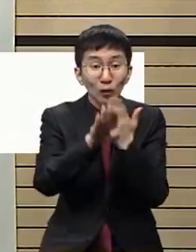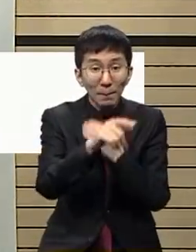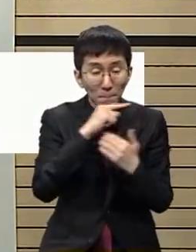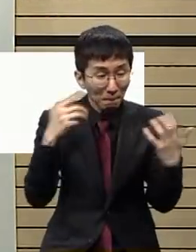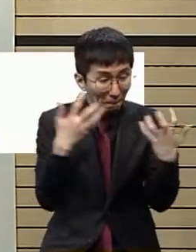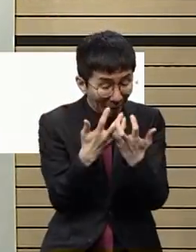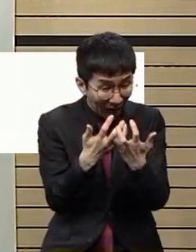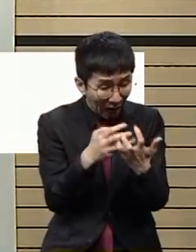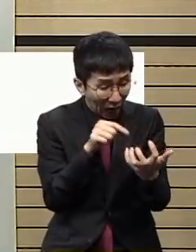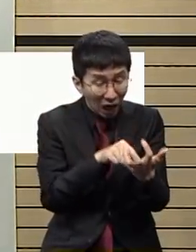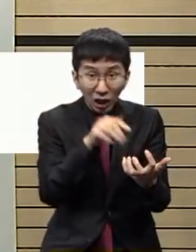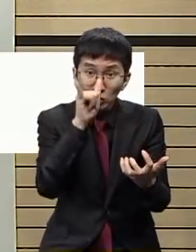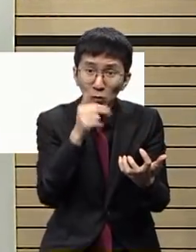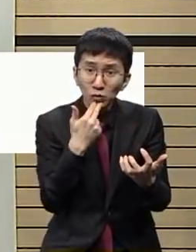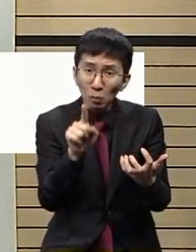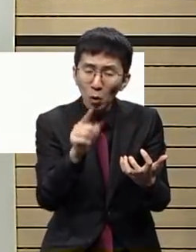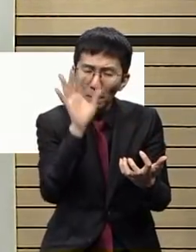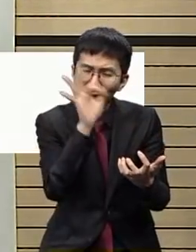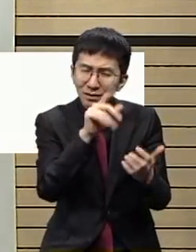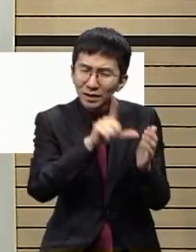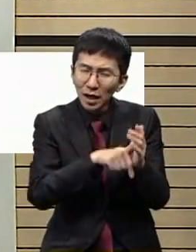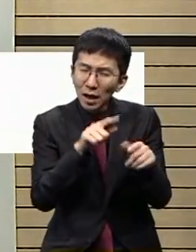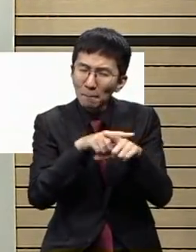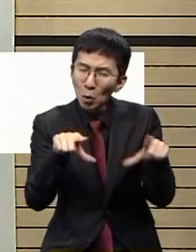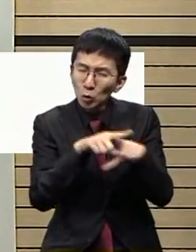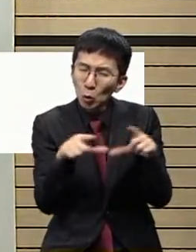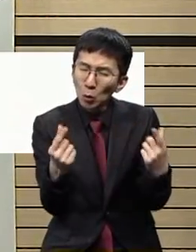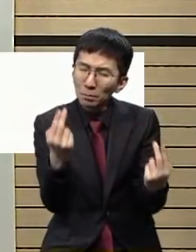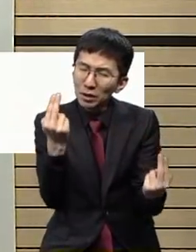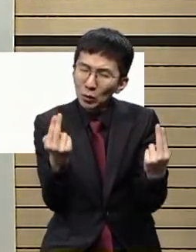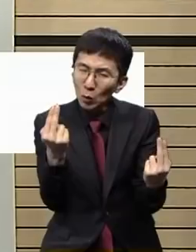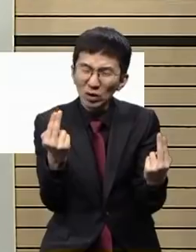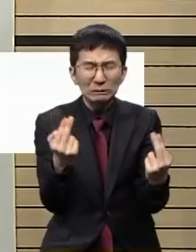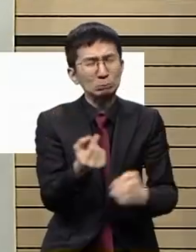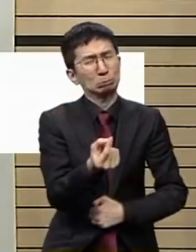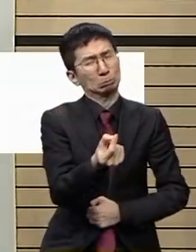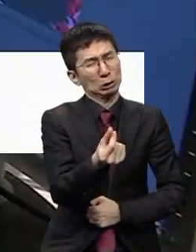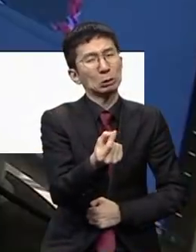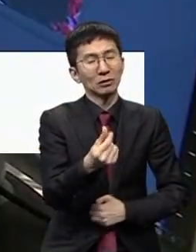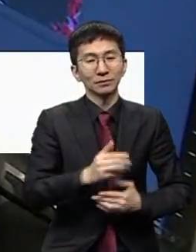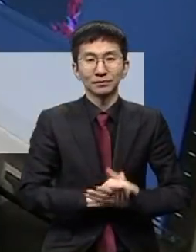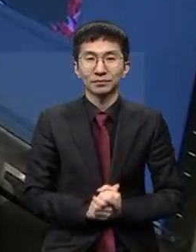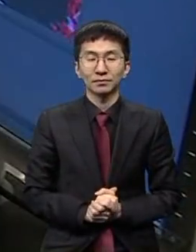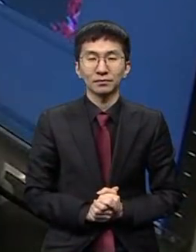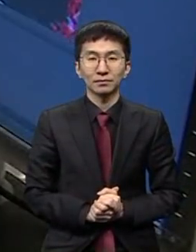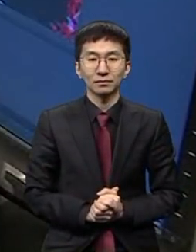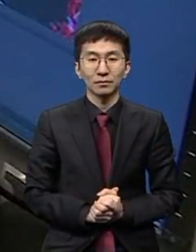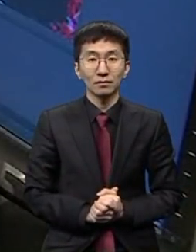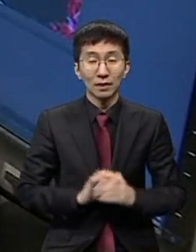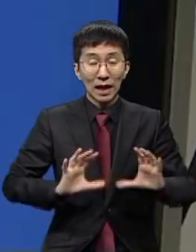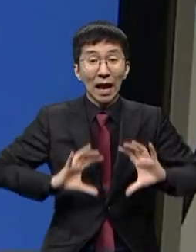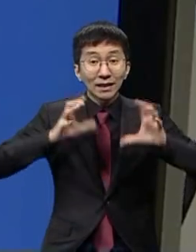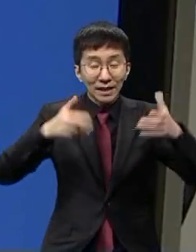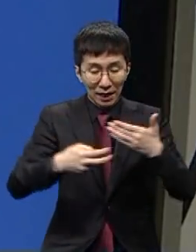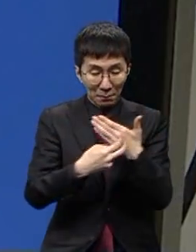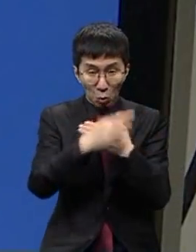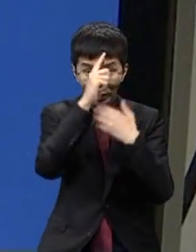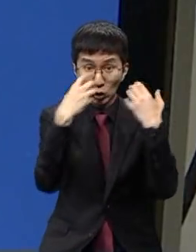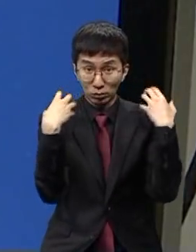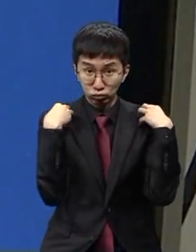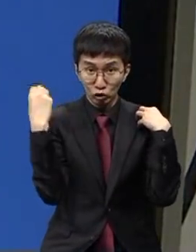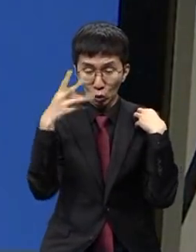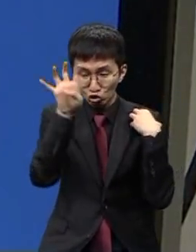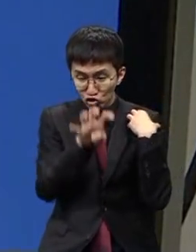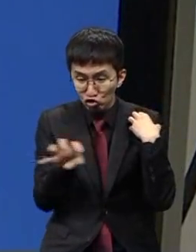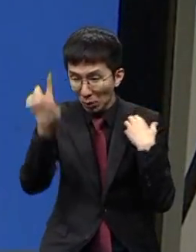사례는 평상시 발생 수준보다 더 낮은 것으로 보고되었습니다. 세계보건기구와 유럽의약품청의